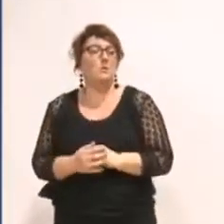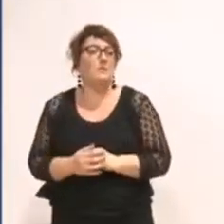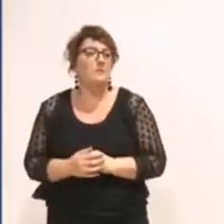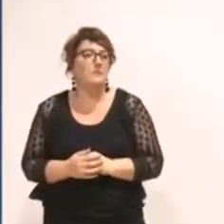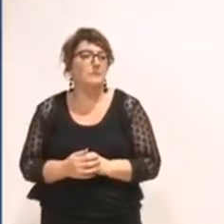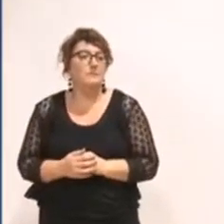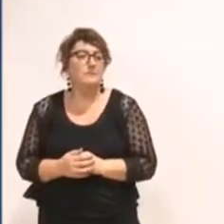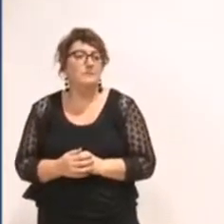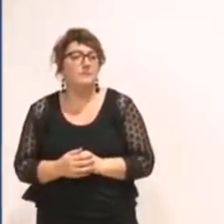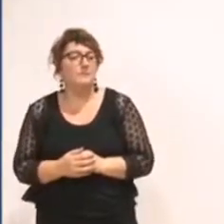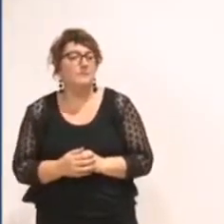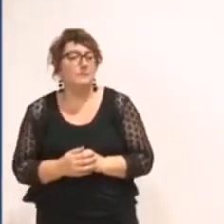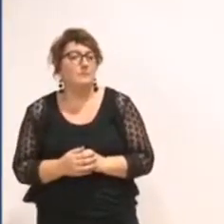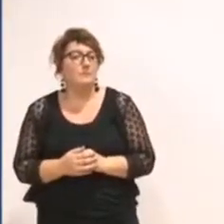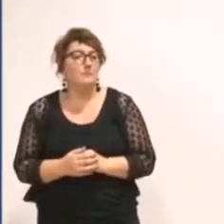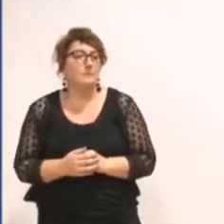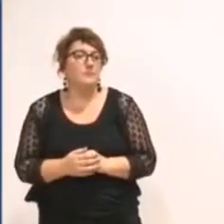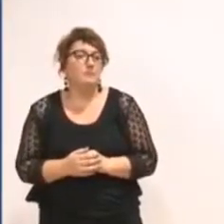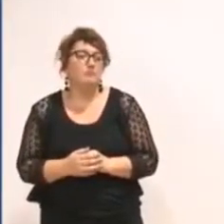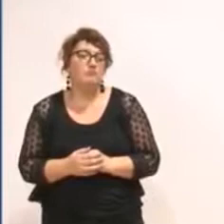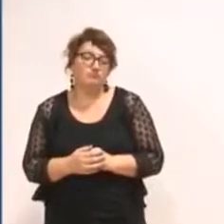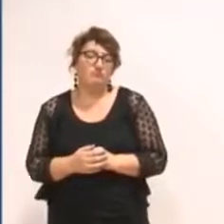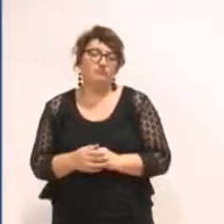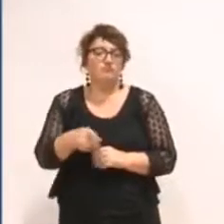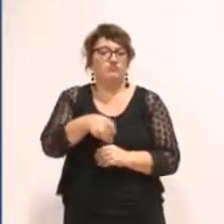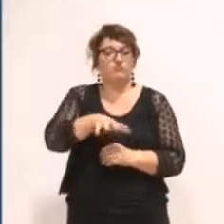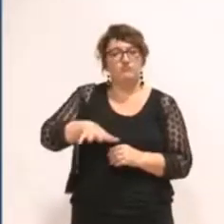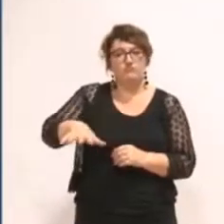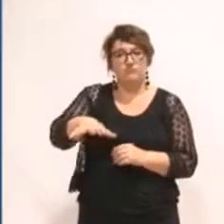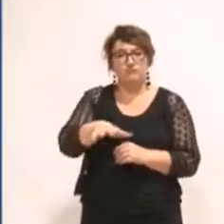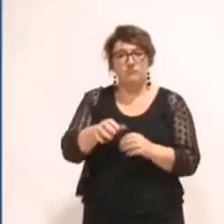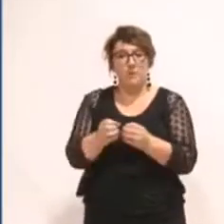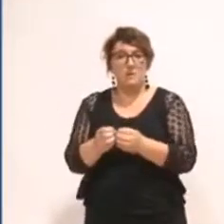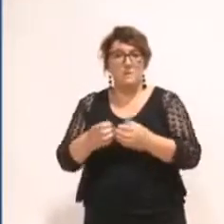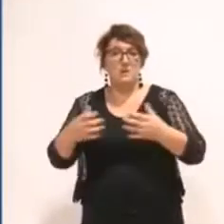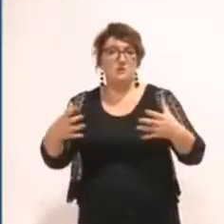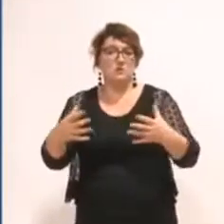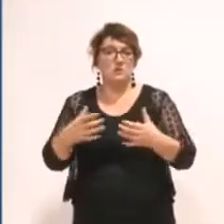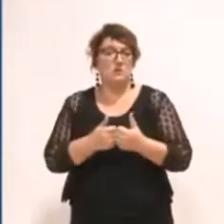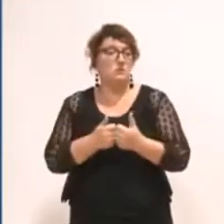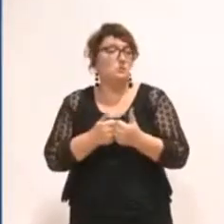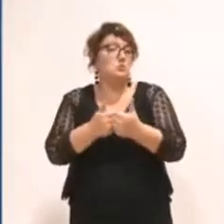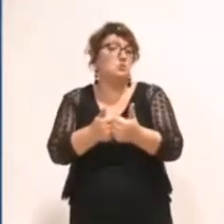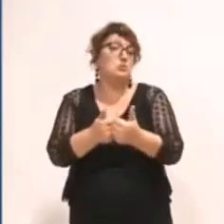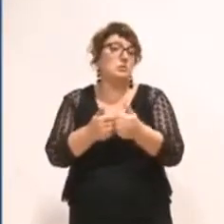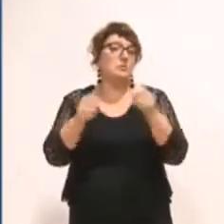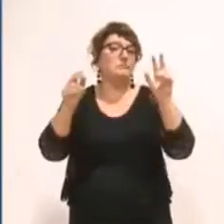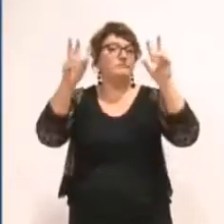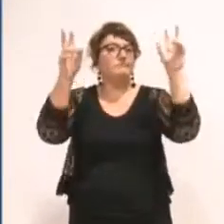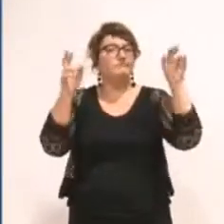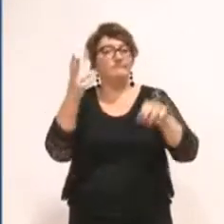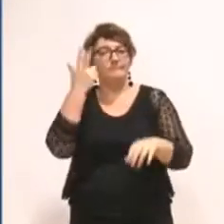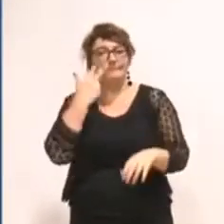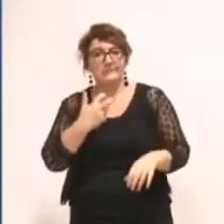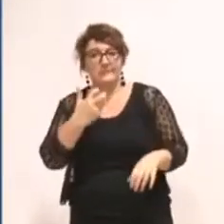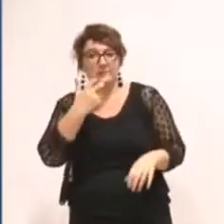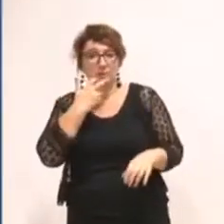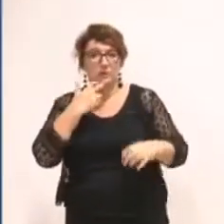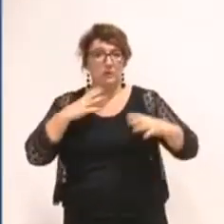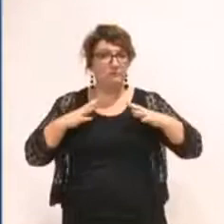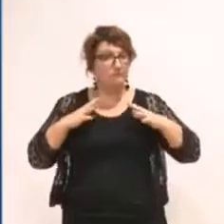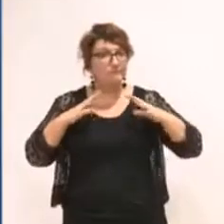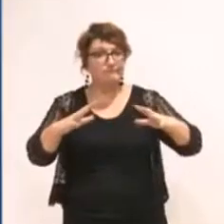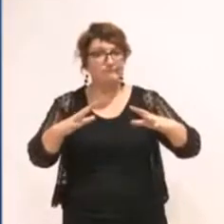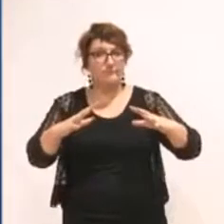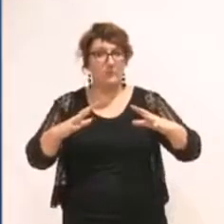s'appuyer pour une bonne partie sur de l'investissement, si vous voulez, citoyen, si vous voulez, de l'investissement